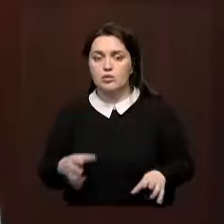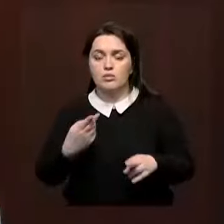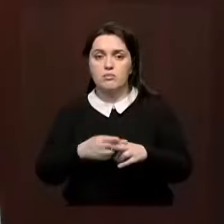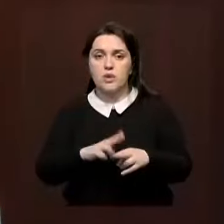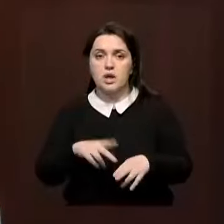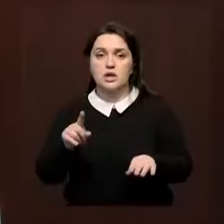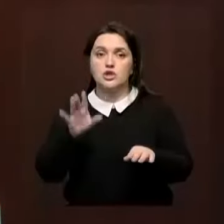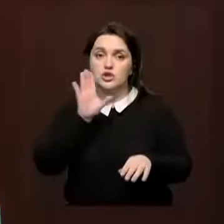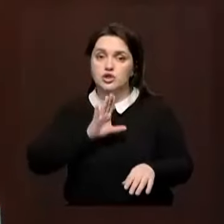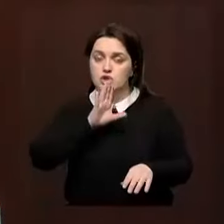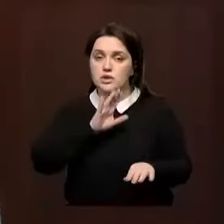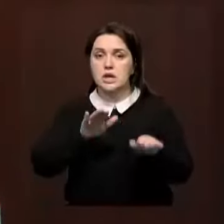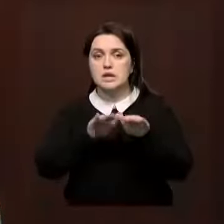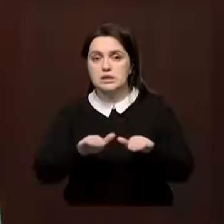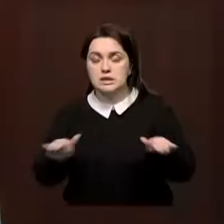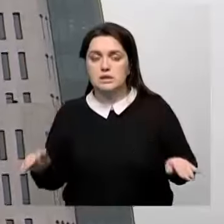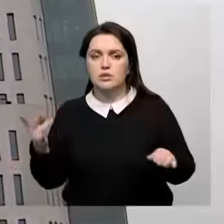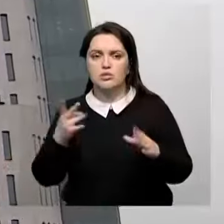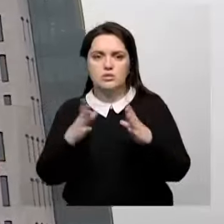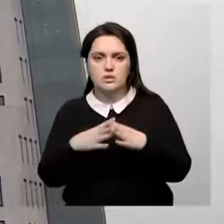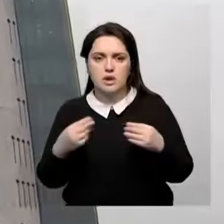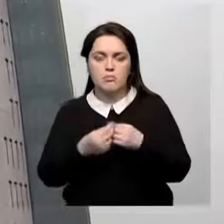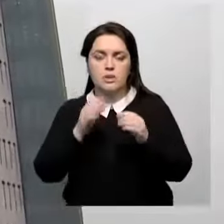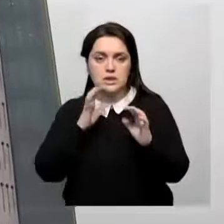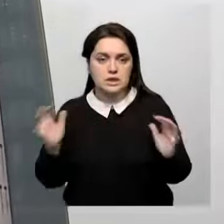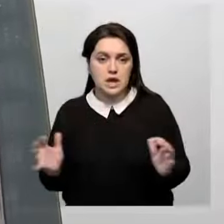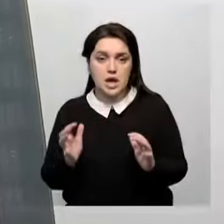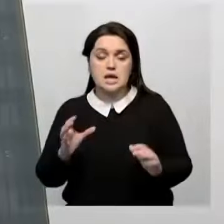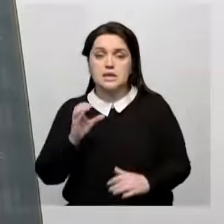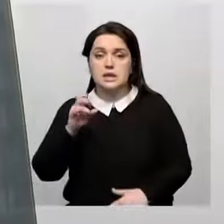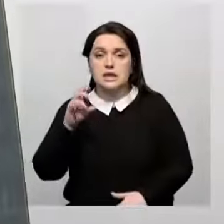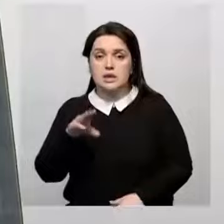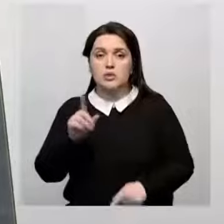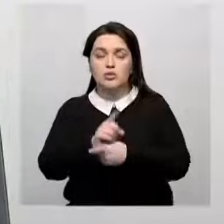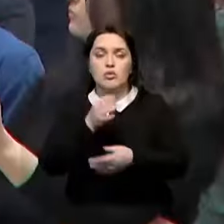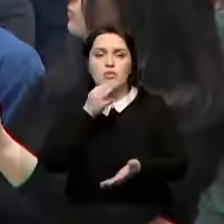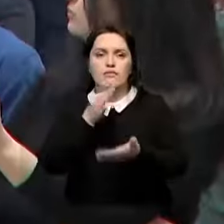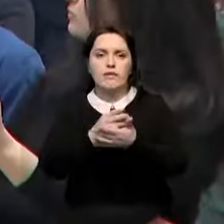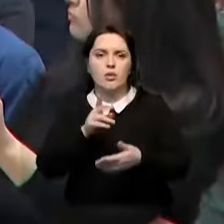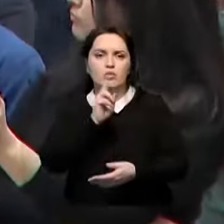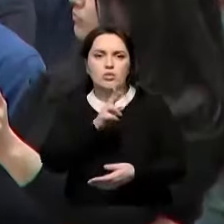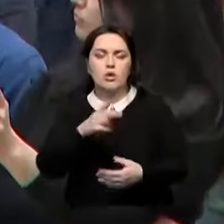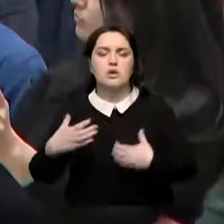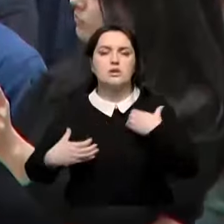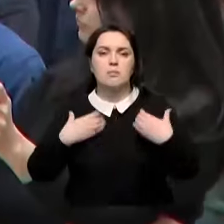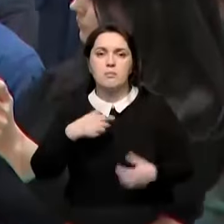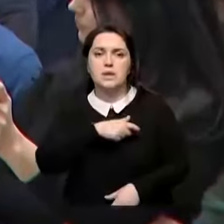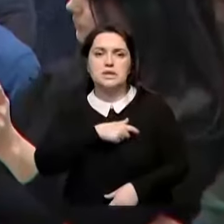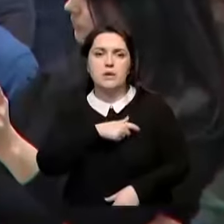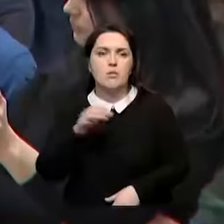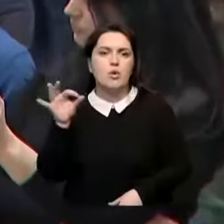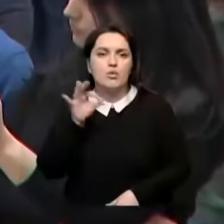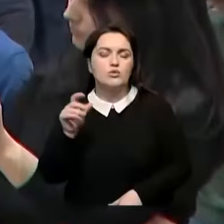женщин и детей и укрепления института семьи в стране. Между тем, в Сенате также ответили на обеспокоенность депутатов касательно того,